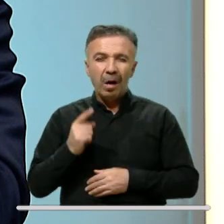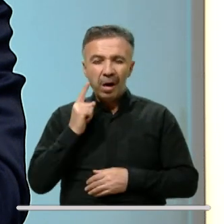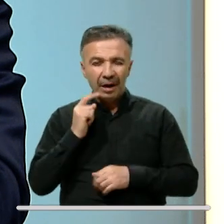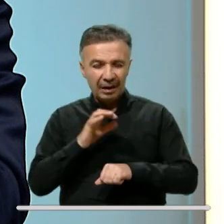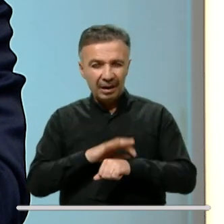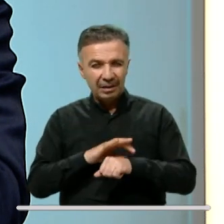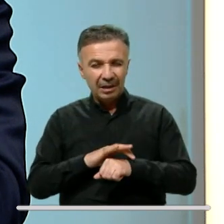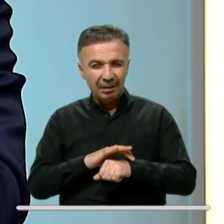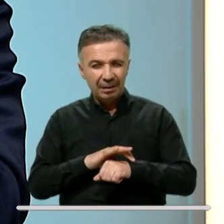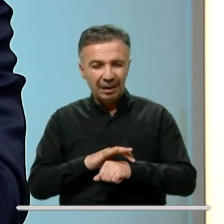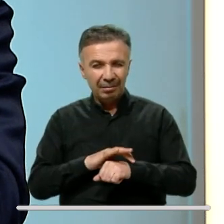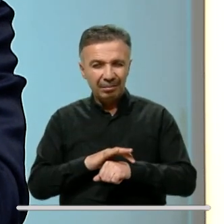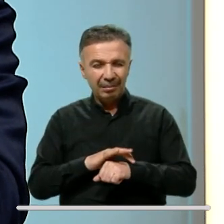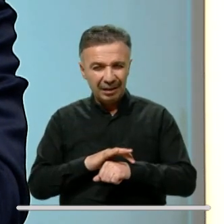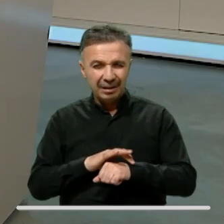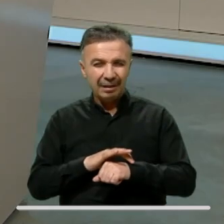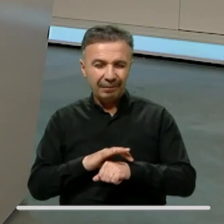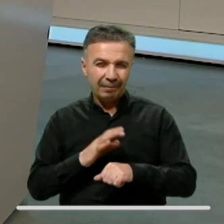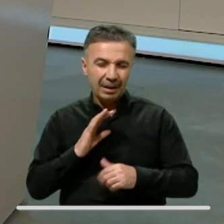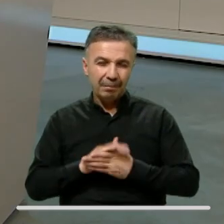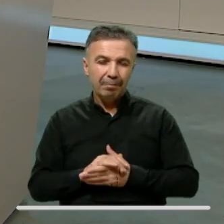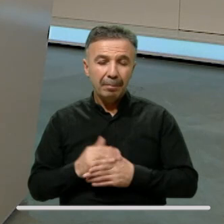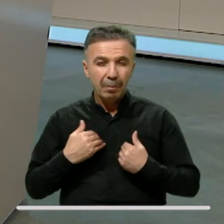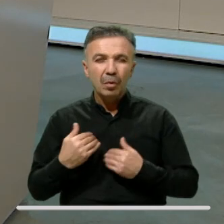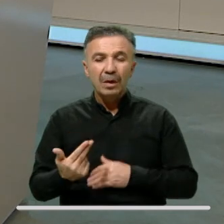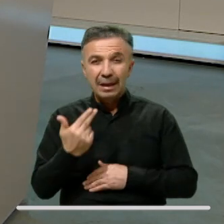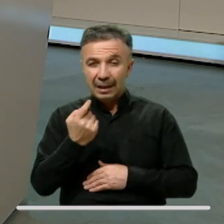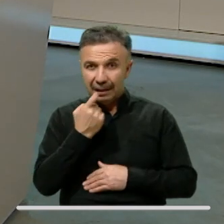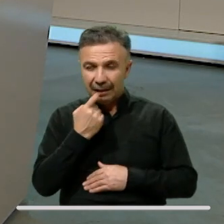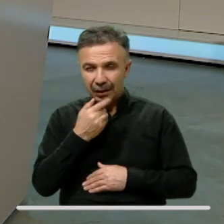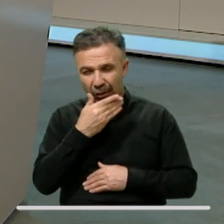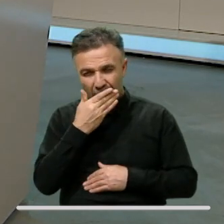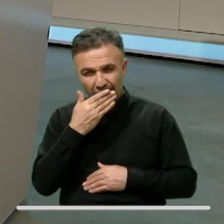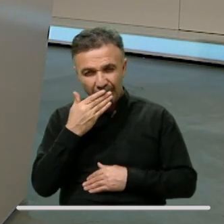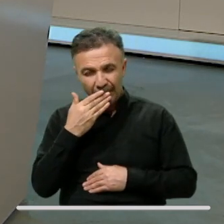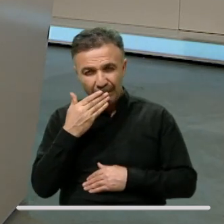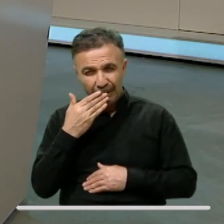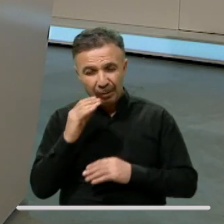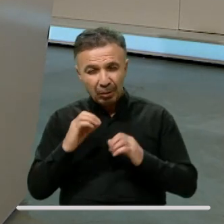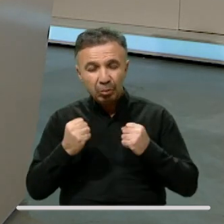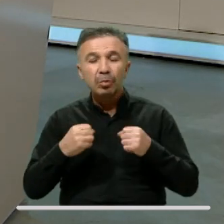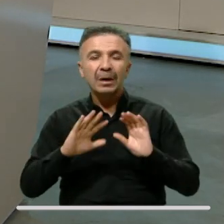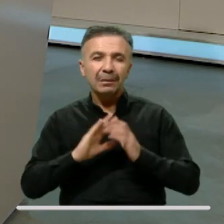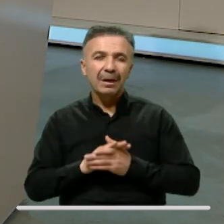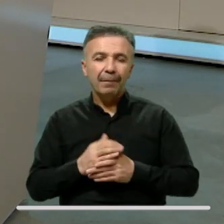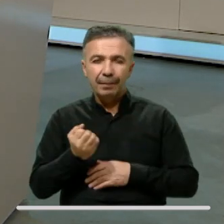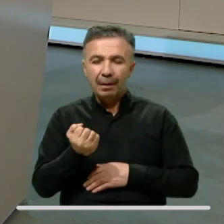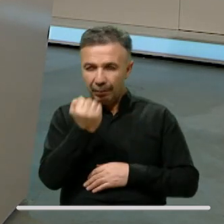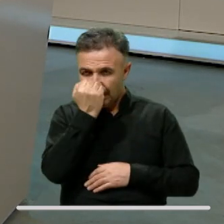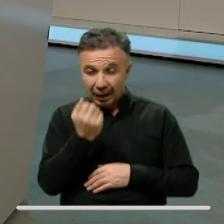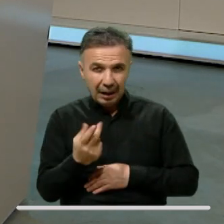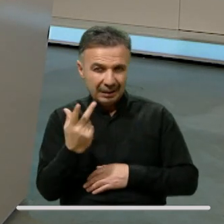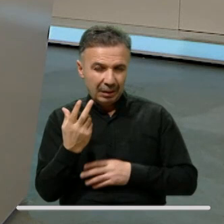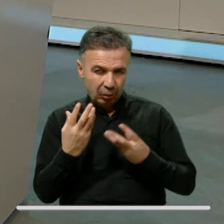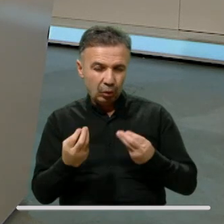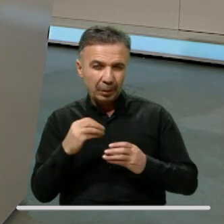muzdaribim. Peki ben bu 7 yıl orucu yedim ya, öbür hastalıktan dolayı. Evet.